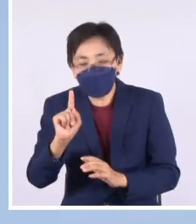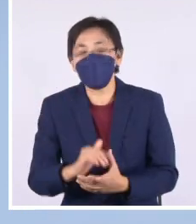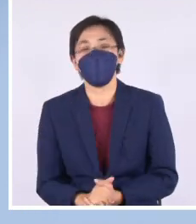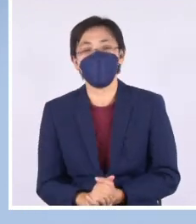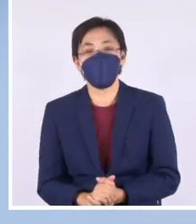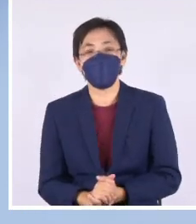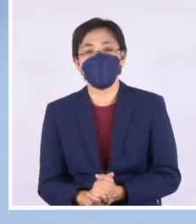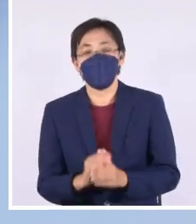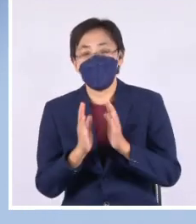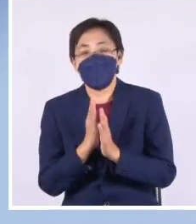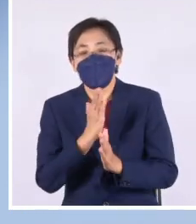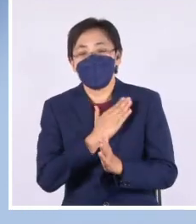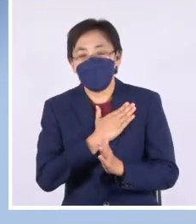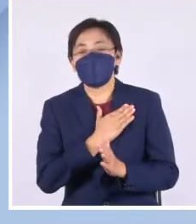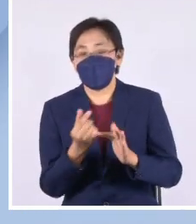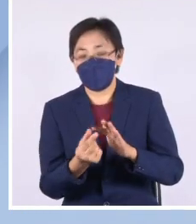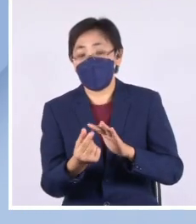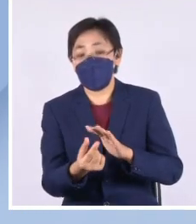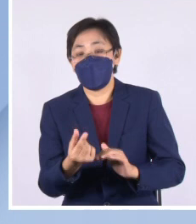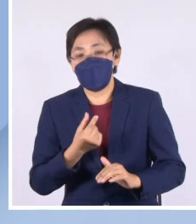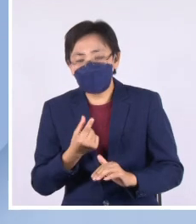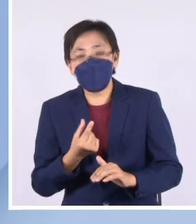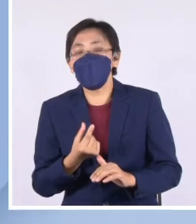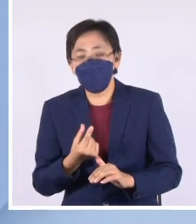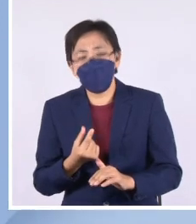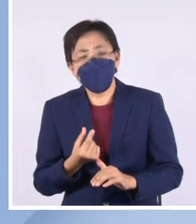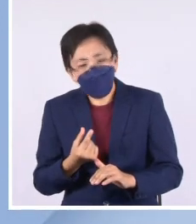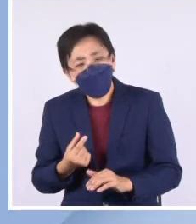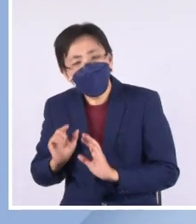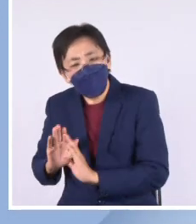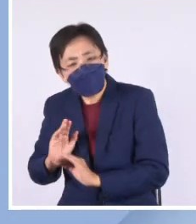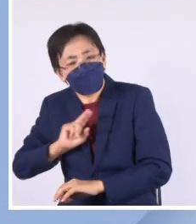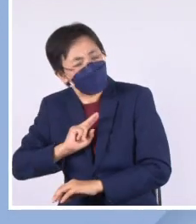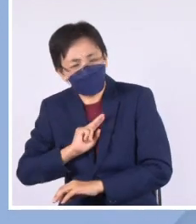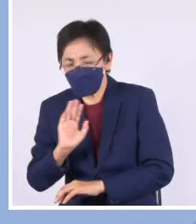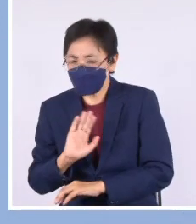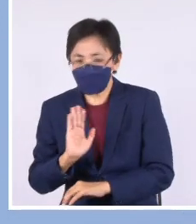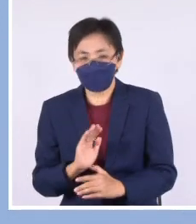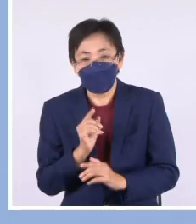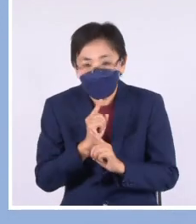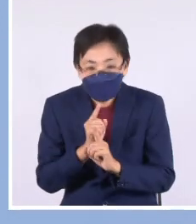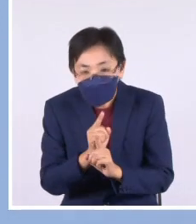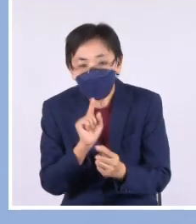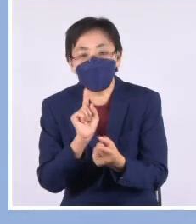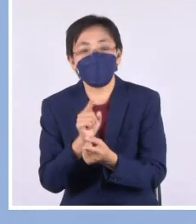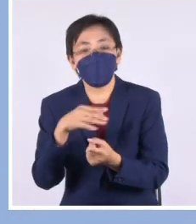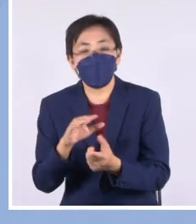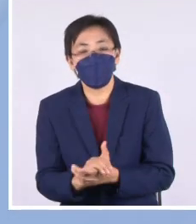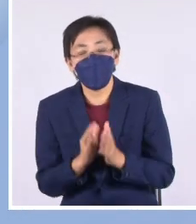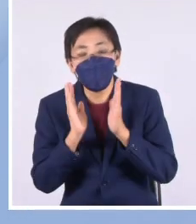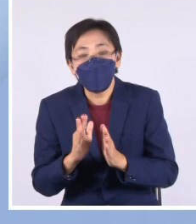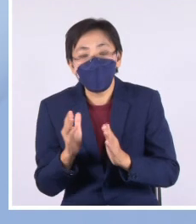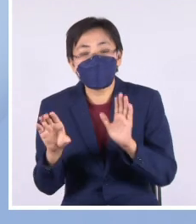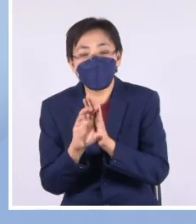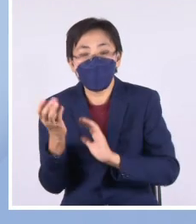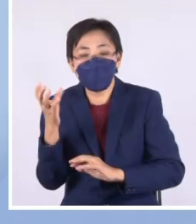าจากหลวงปู่แล้วอยู่ดีๆไปถือวิสาสะไปหยิบไปของส่วนตัวแบบนี้ในที่สุดเราตามเจอแล้วค่ะ จอคนที่โพสต์ภาพนี้